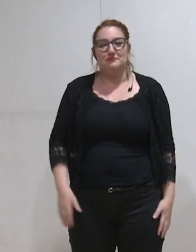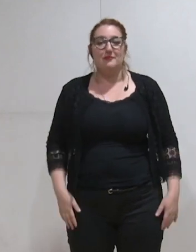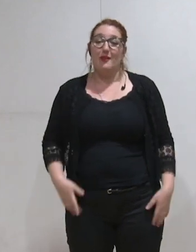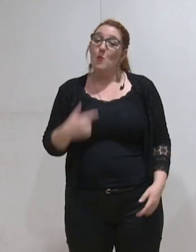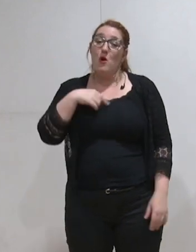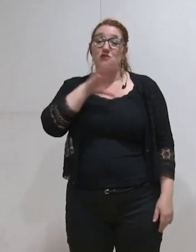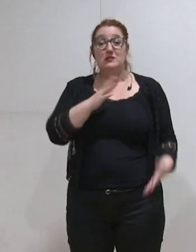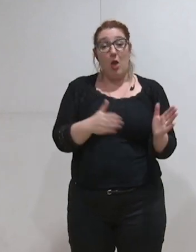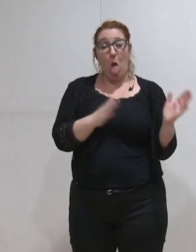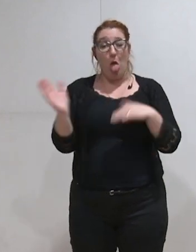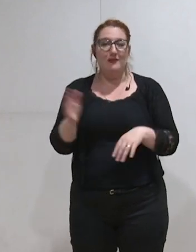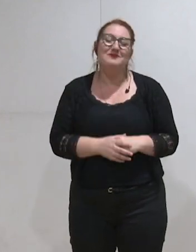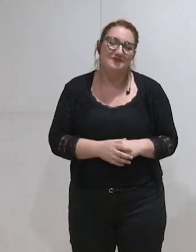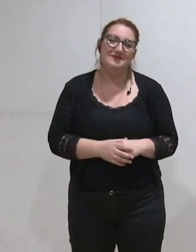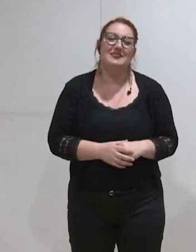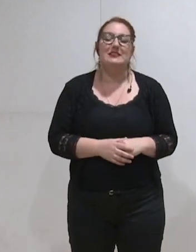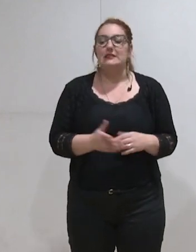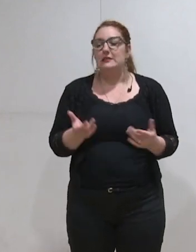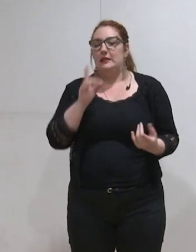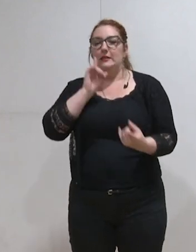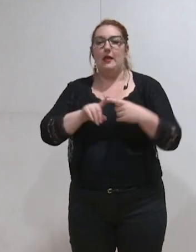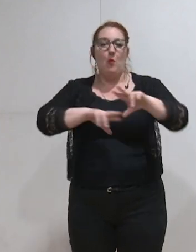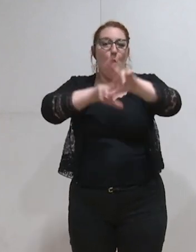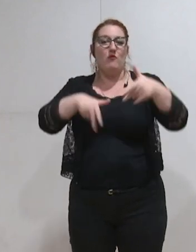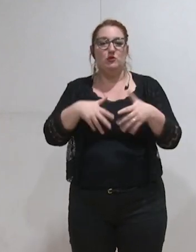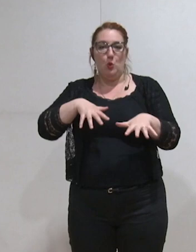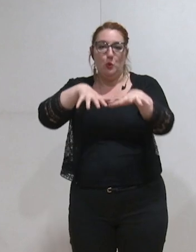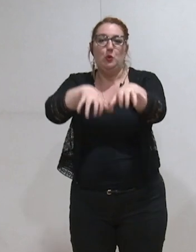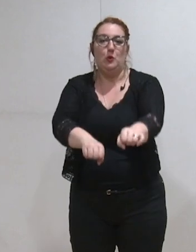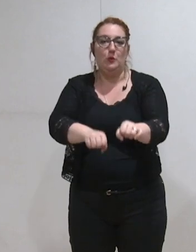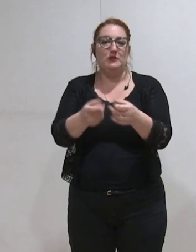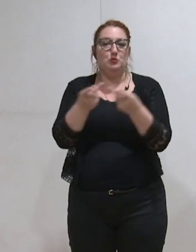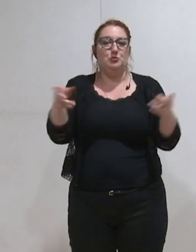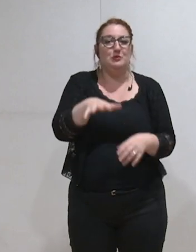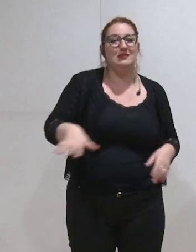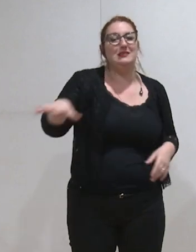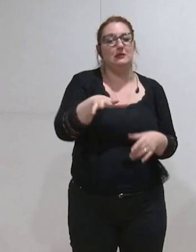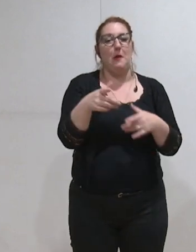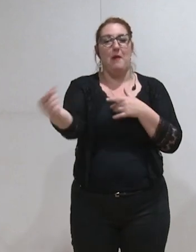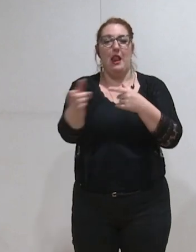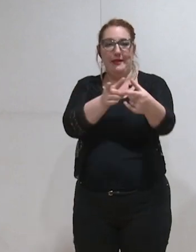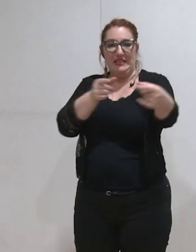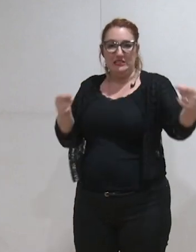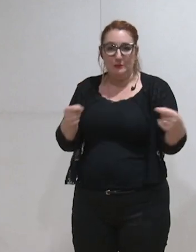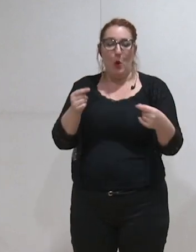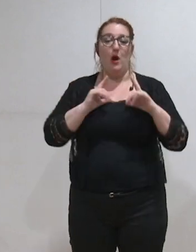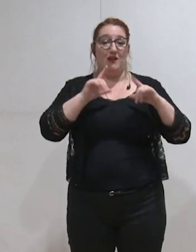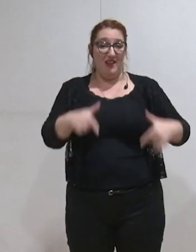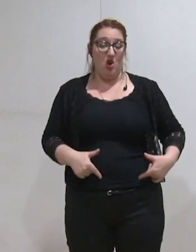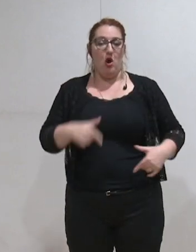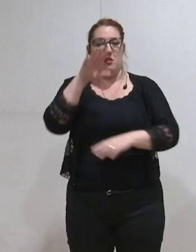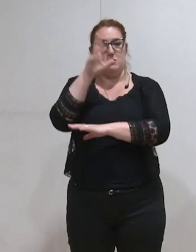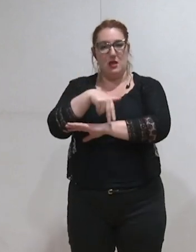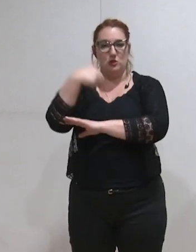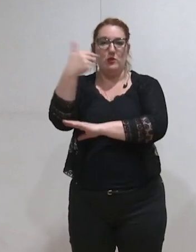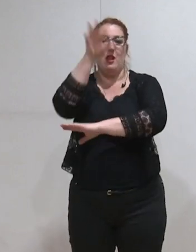prolongations elle porte sur la convention d'occupation du domaine public du Palais des Sports avec l'École Nationale d'Architecture